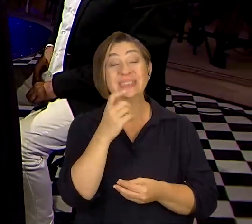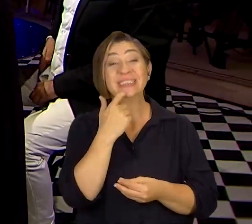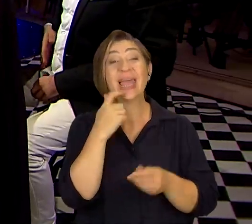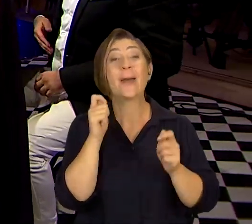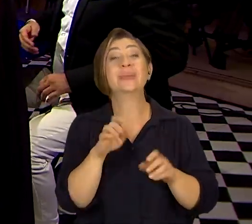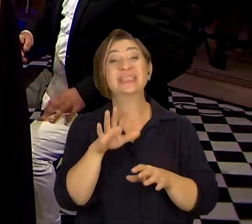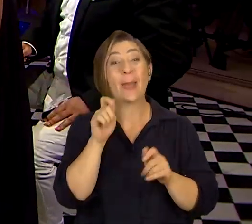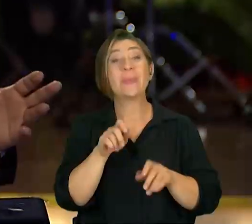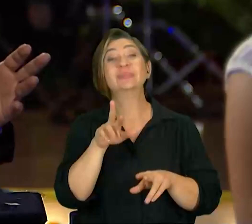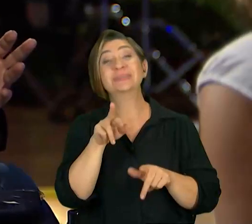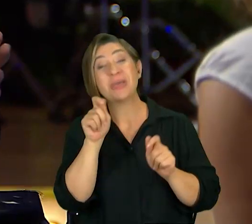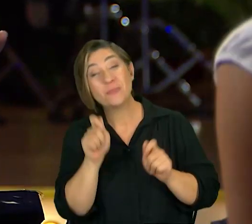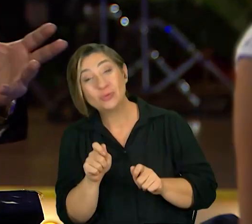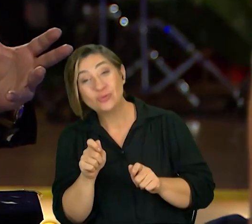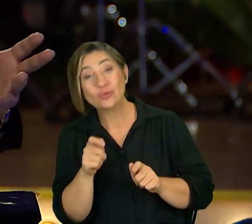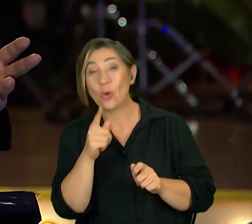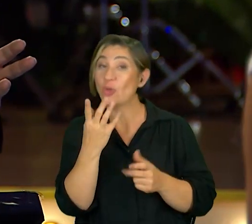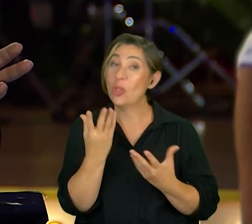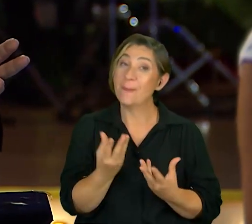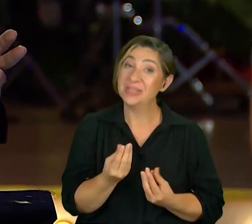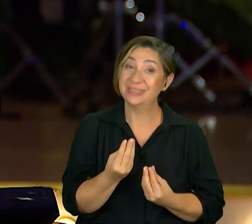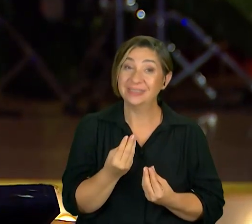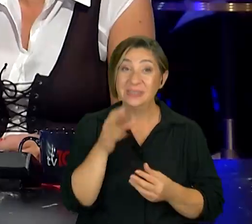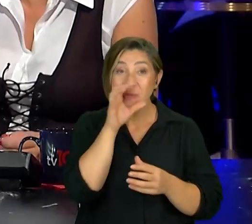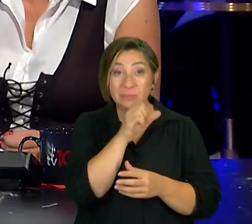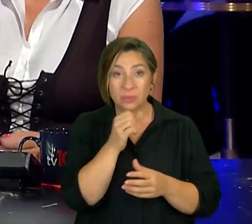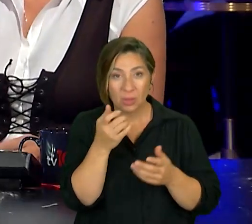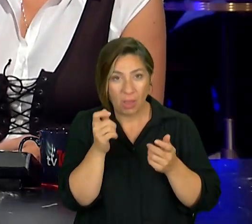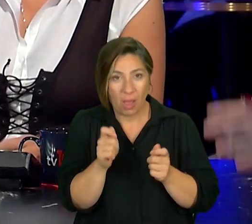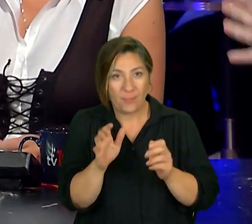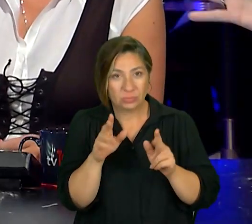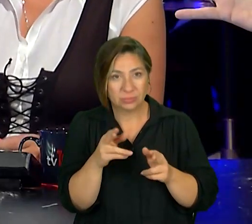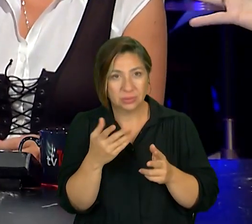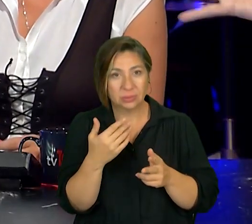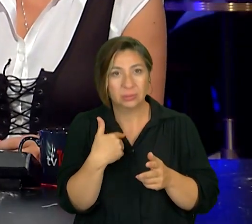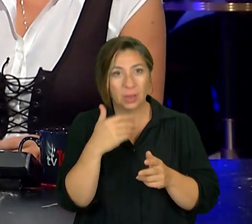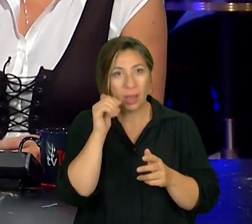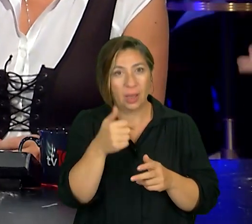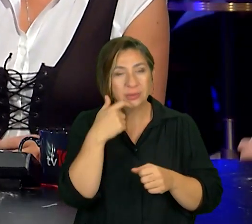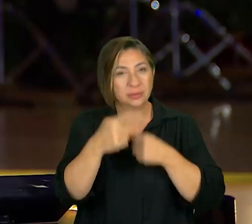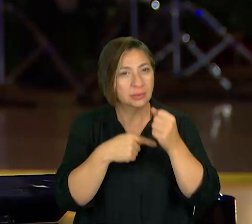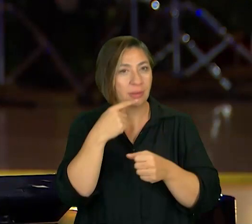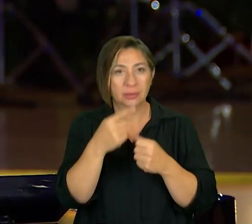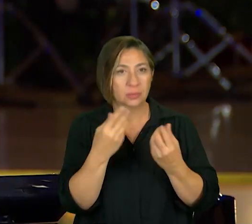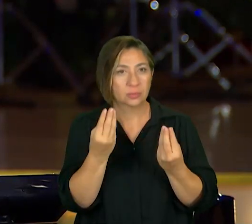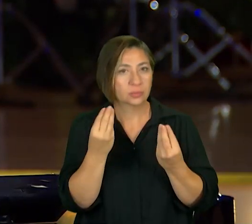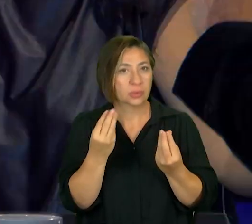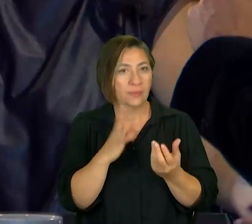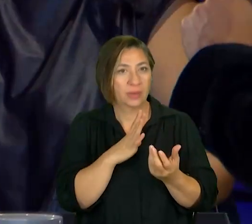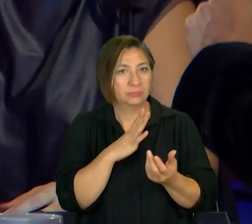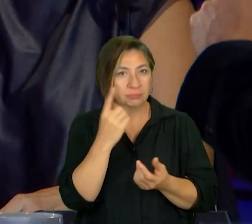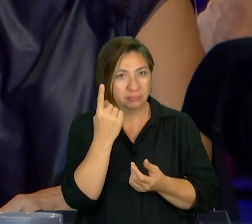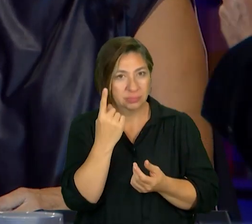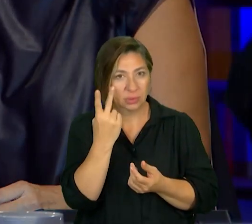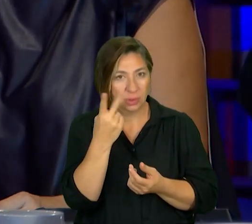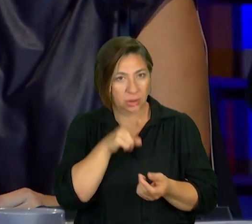Yaptınız yapmamış gibi mi davranıyorsunuz? O da olabilir. Nasıl yapmamış? Yok biz, ben her sene bittiğim gayet güzel davranıyorlar. Var bir tane